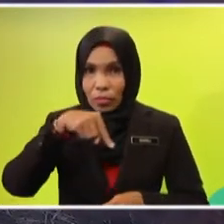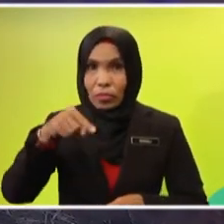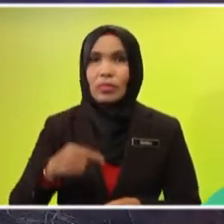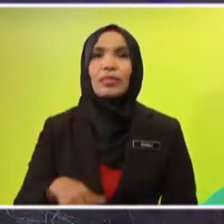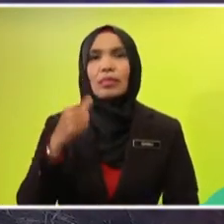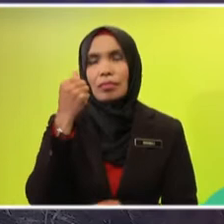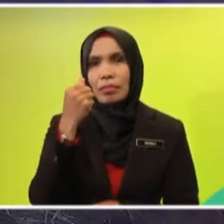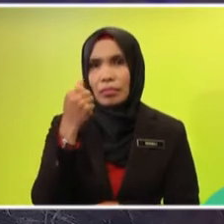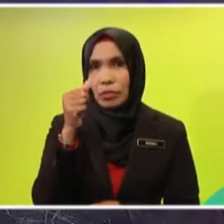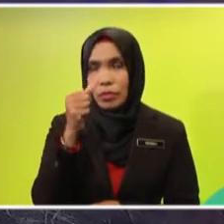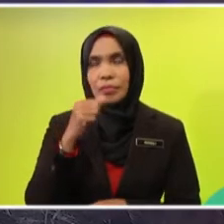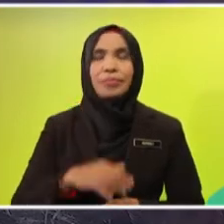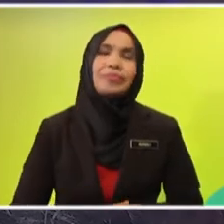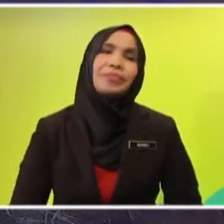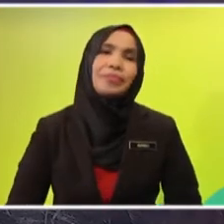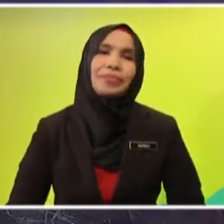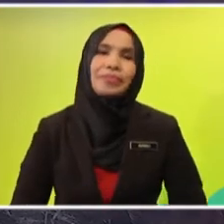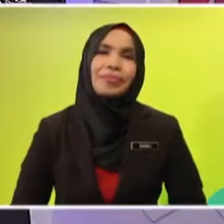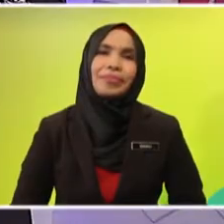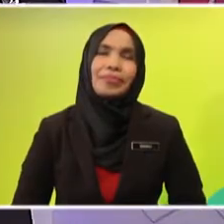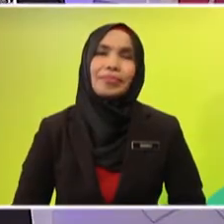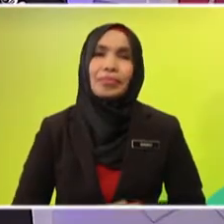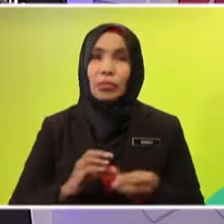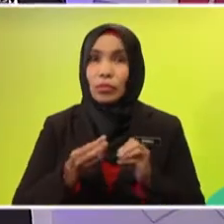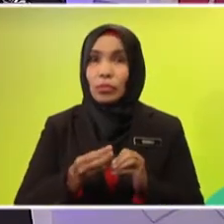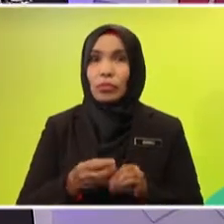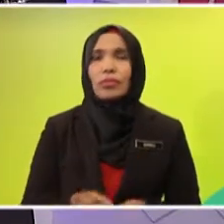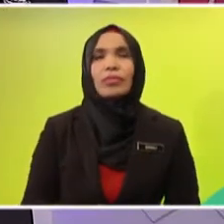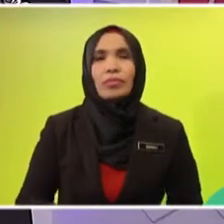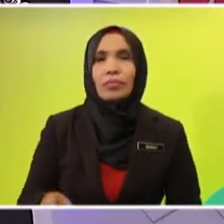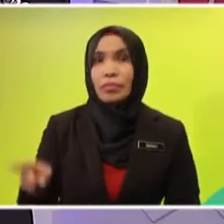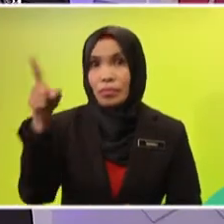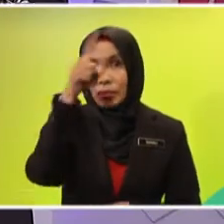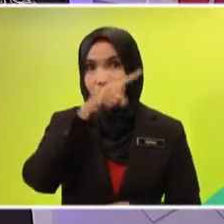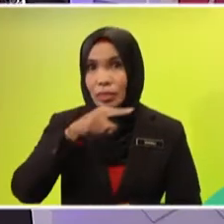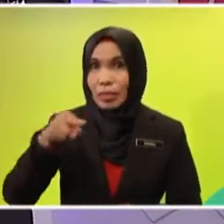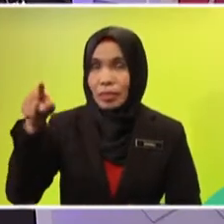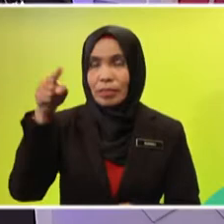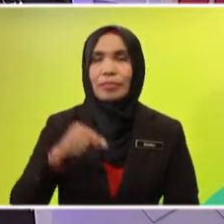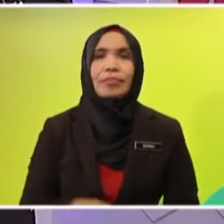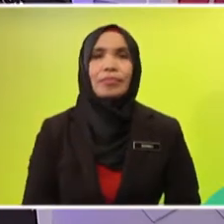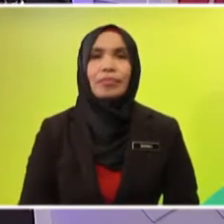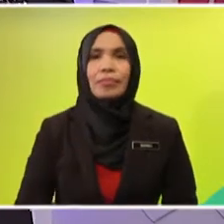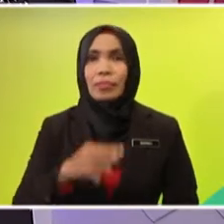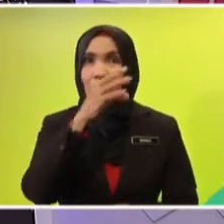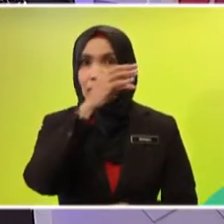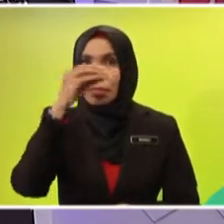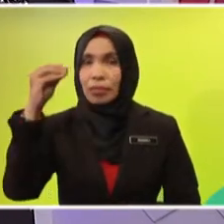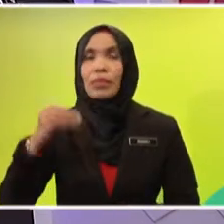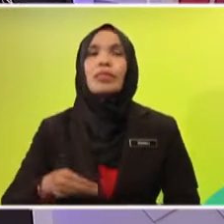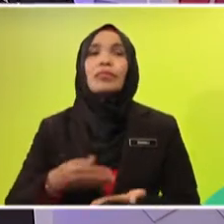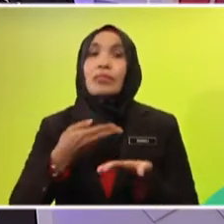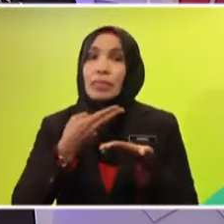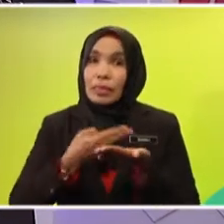lingkungan bubur 10/60 dalam lingkungan 10 Oke mene maknanya sival sehingga 10